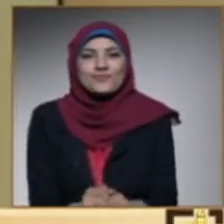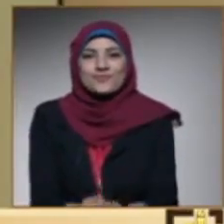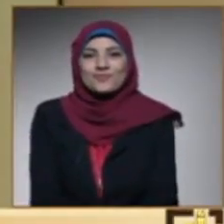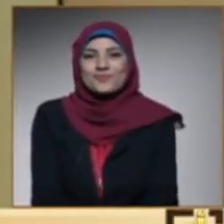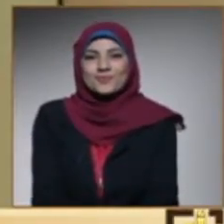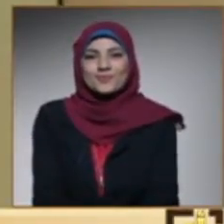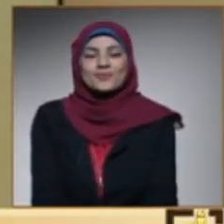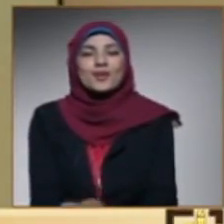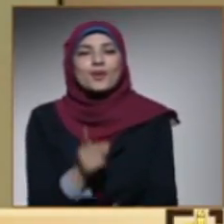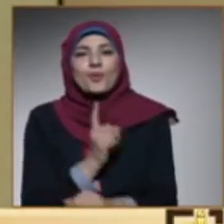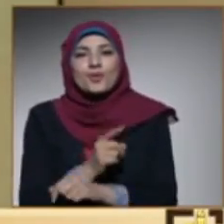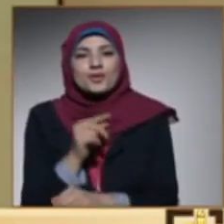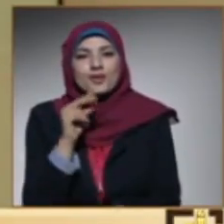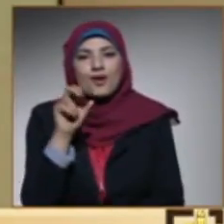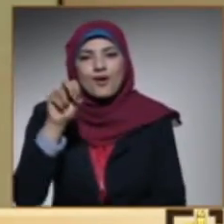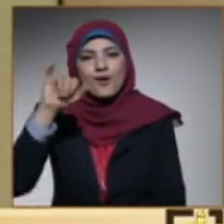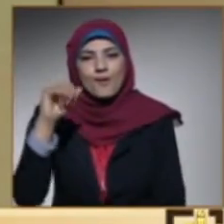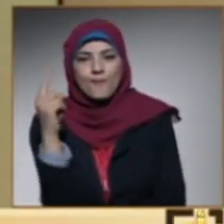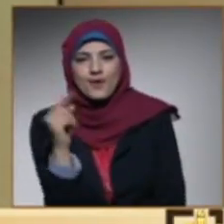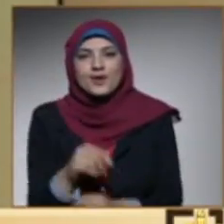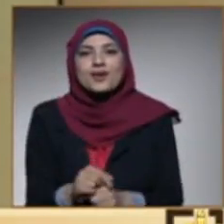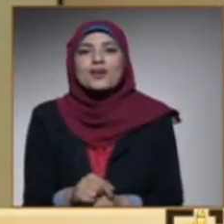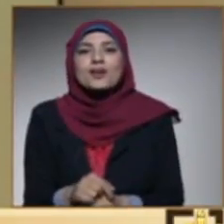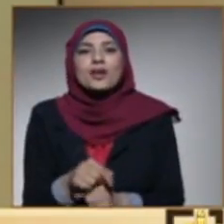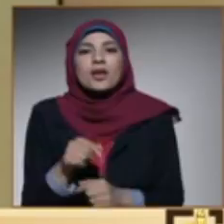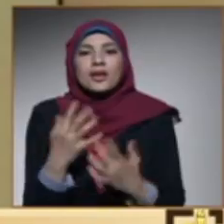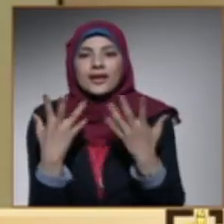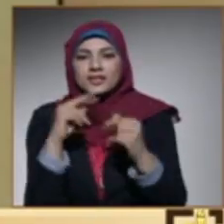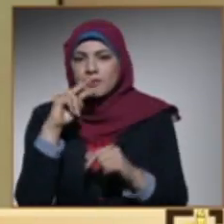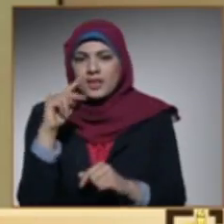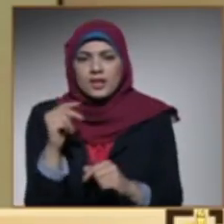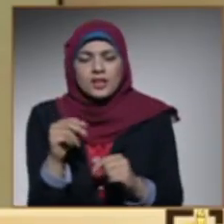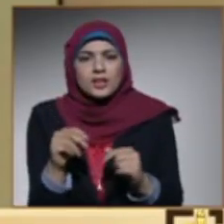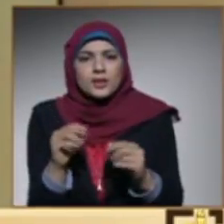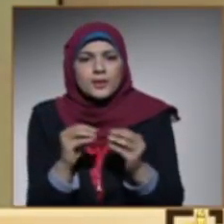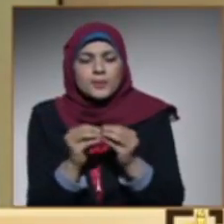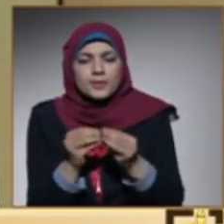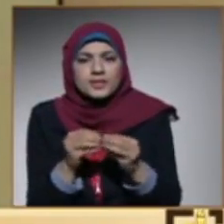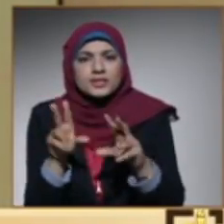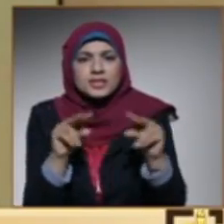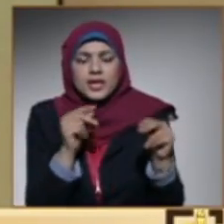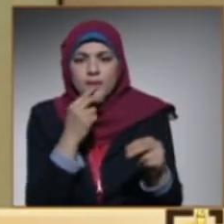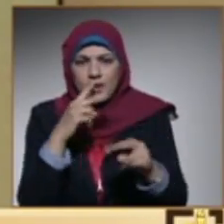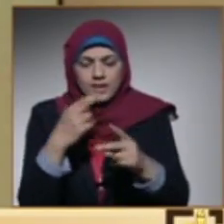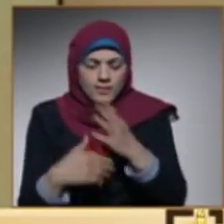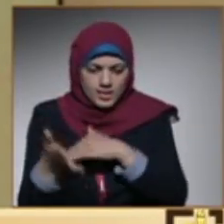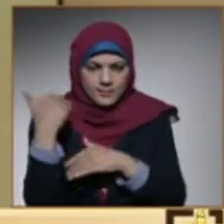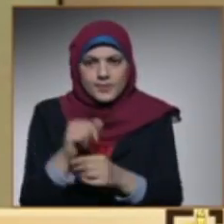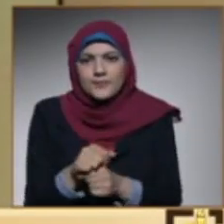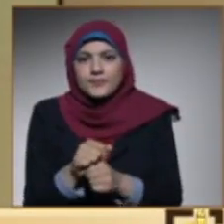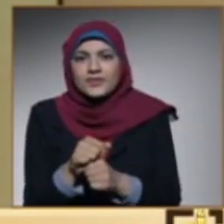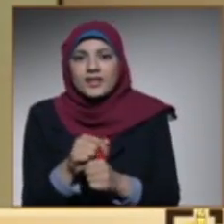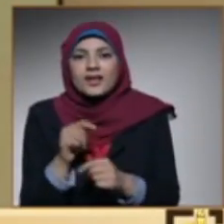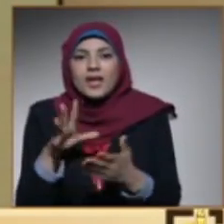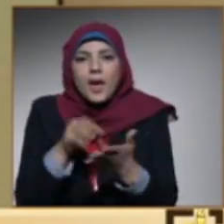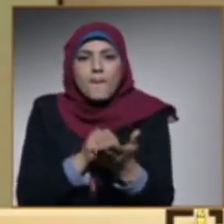طيب استاذه قمر، مبادره ايدي تتكلم، او هي المبادره اللي احنا بنتكلم انها بعد كده زي ما حضرتك قلتي لها يعني بدات